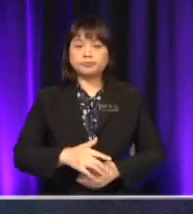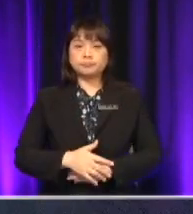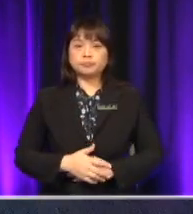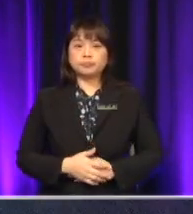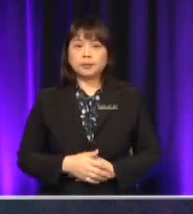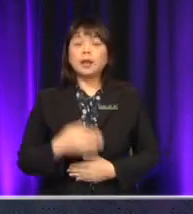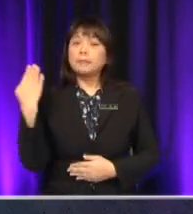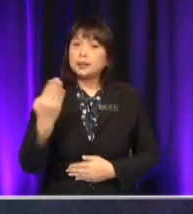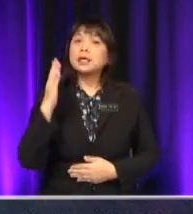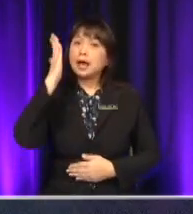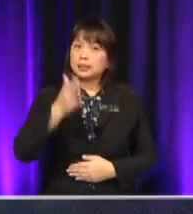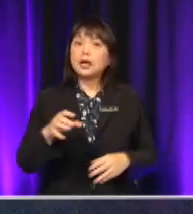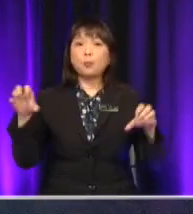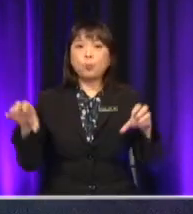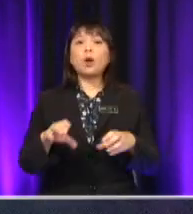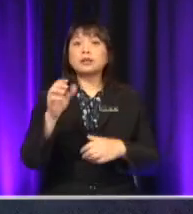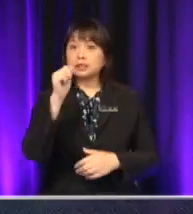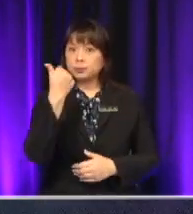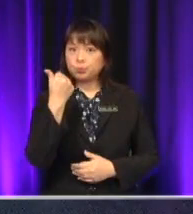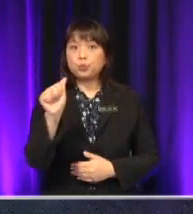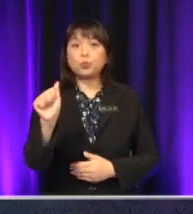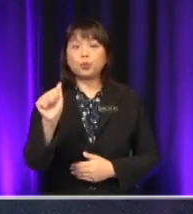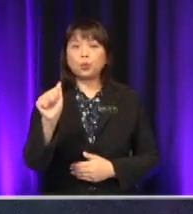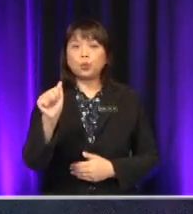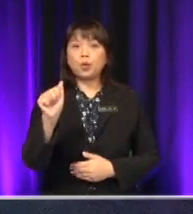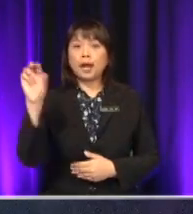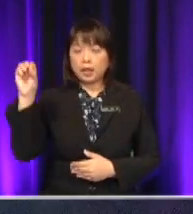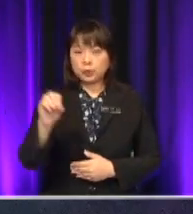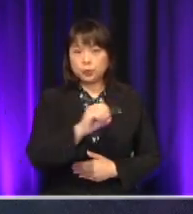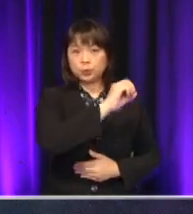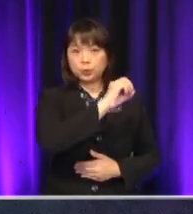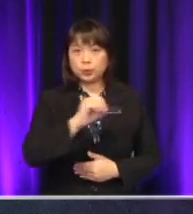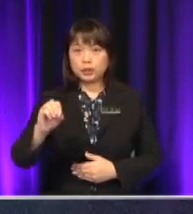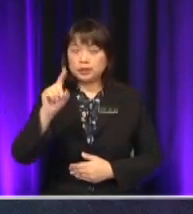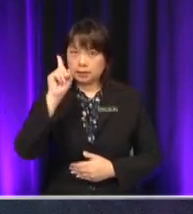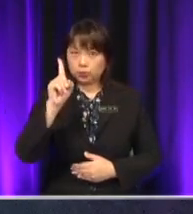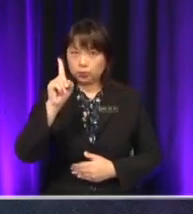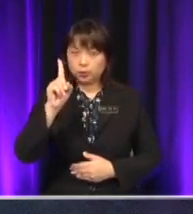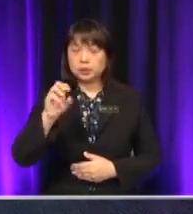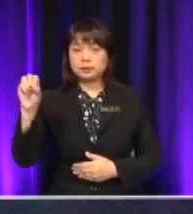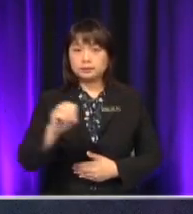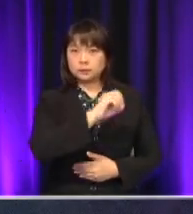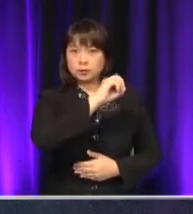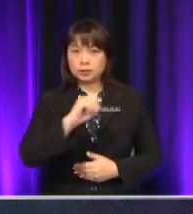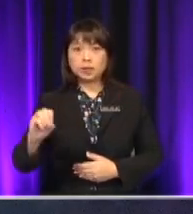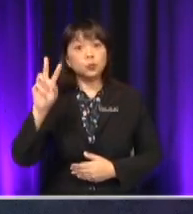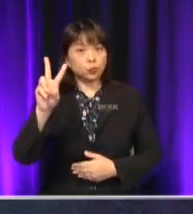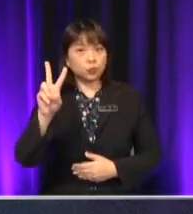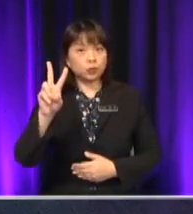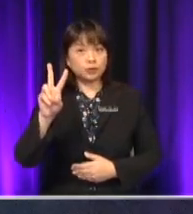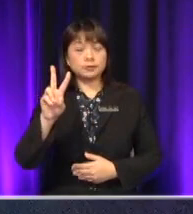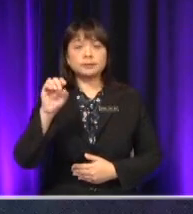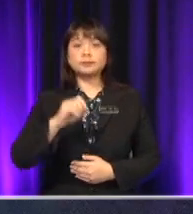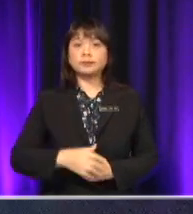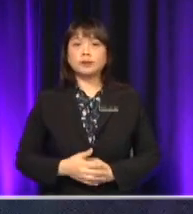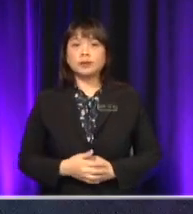buat 10 ayunan. 10 ayunan lah, stop. Kena kira. Betul. 1. Akan ada 4 murid dalam satu kumpulan. 1 murid dia akan tolong kira lah.